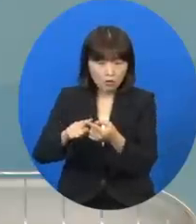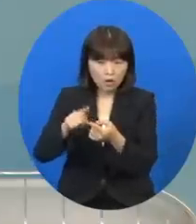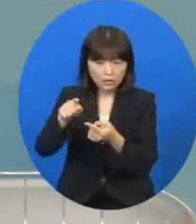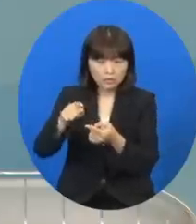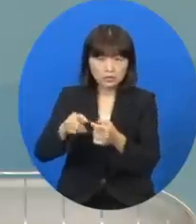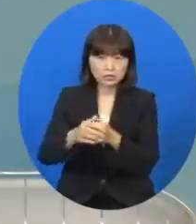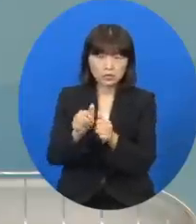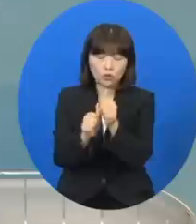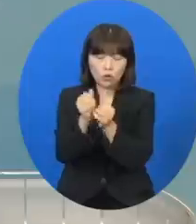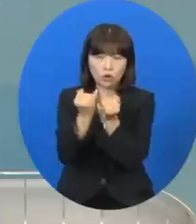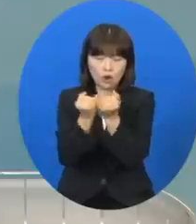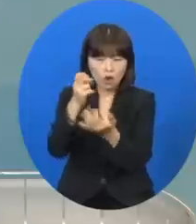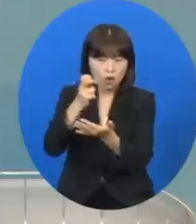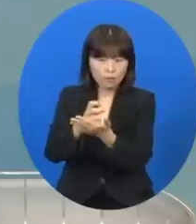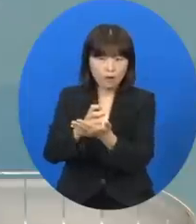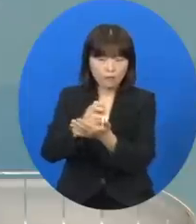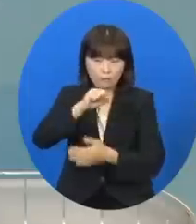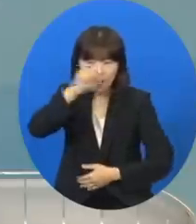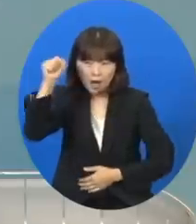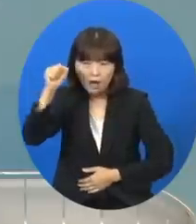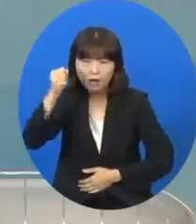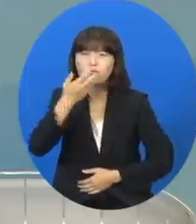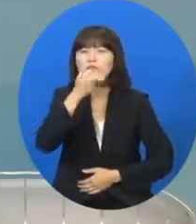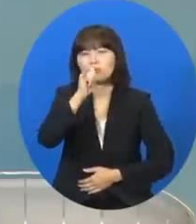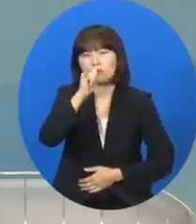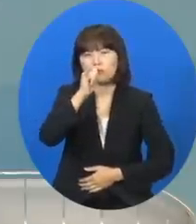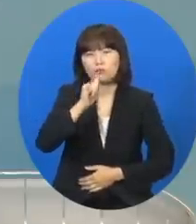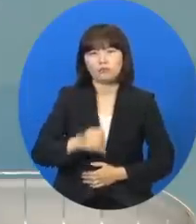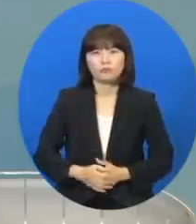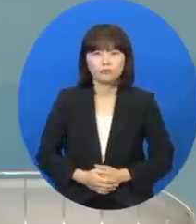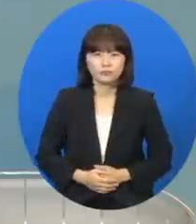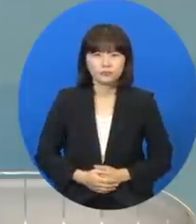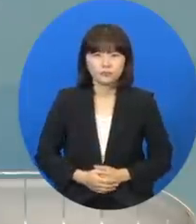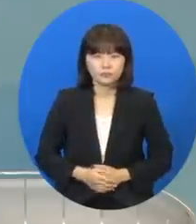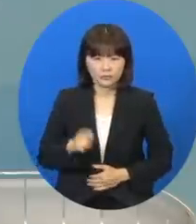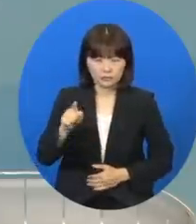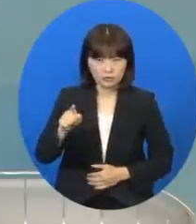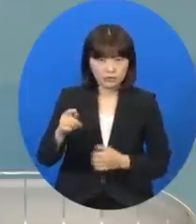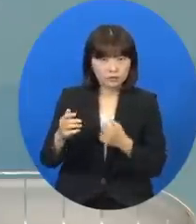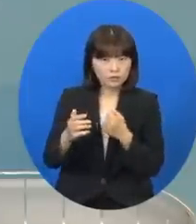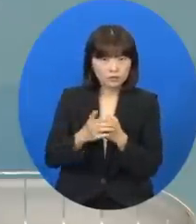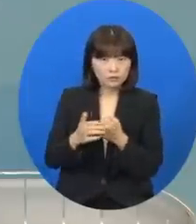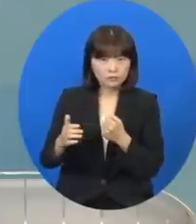있는 가능성이 굉장히 높습니다. 그로 인한